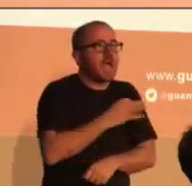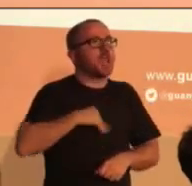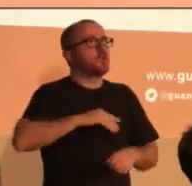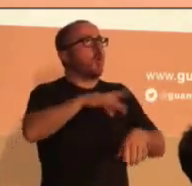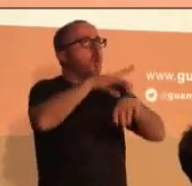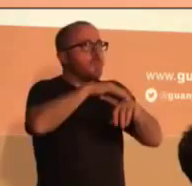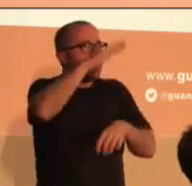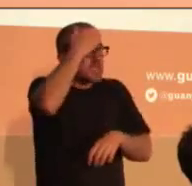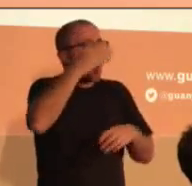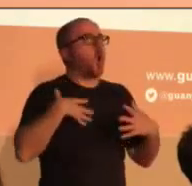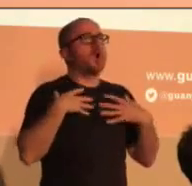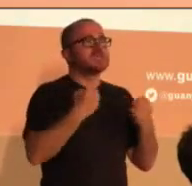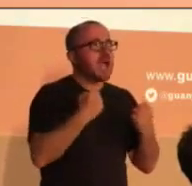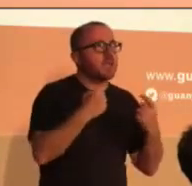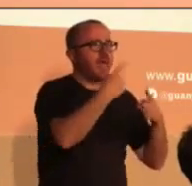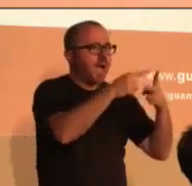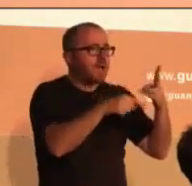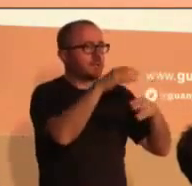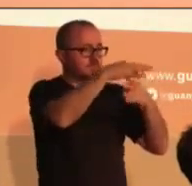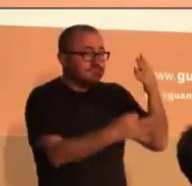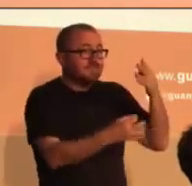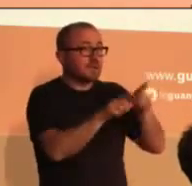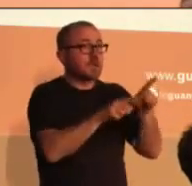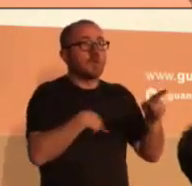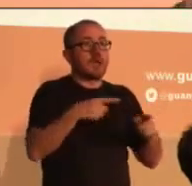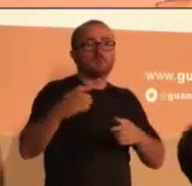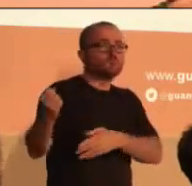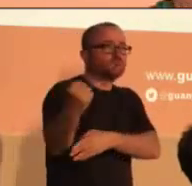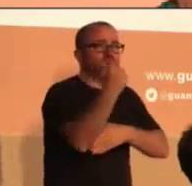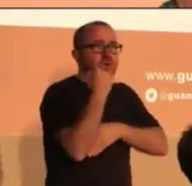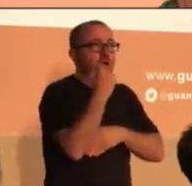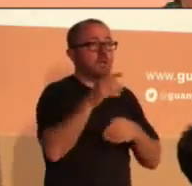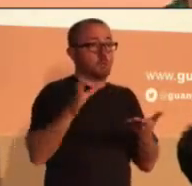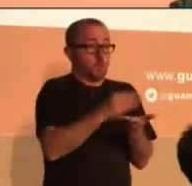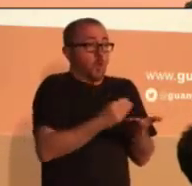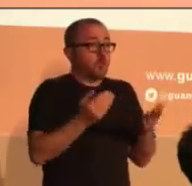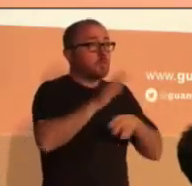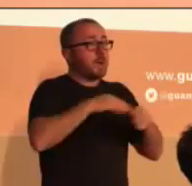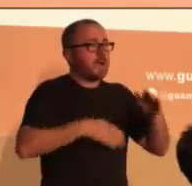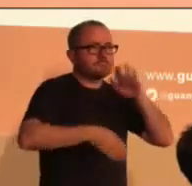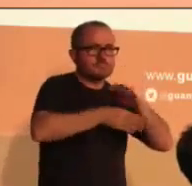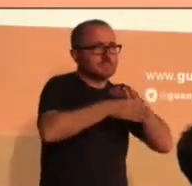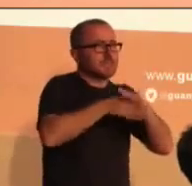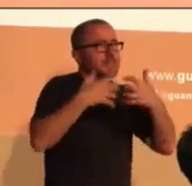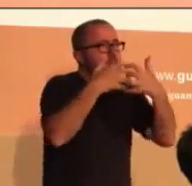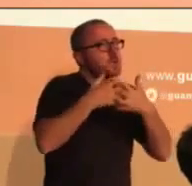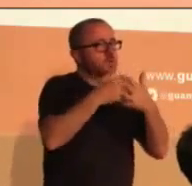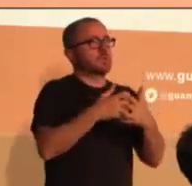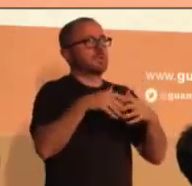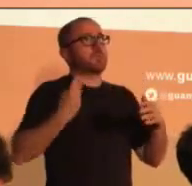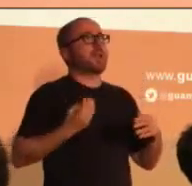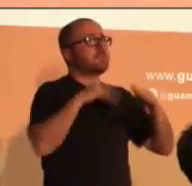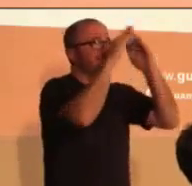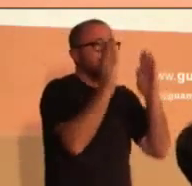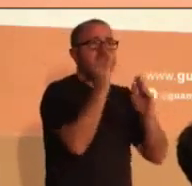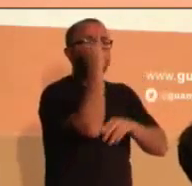fent. Per què no ha de ser possible que aquesta confluència es traslladi també al terreny electoral per reapropiar-nos de les institucions que han de ser de tots i de